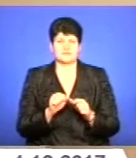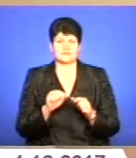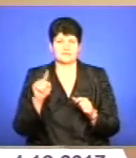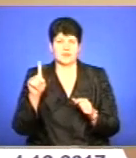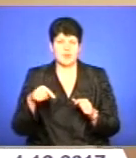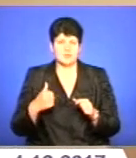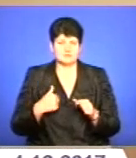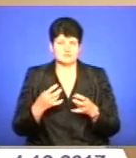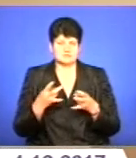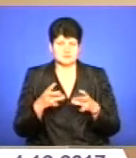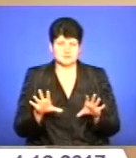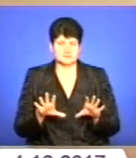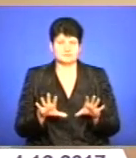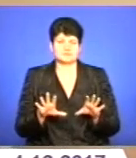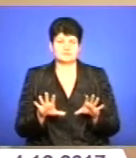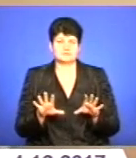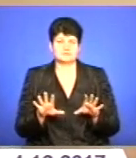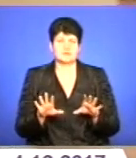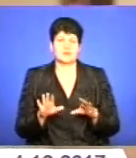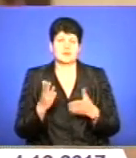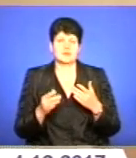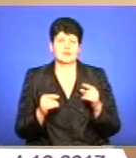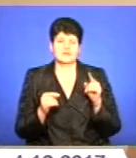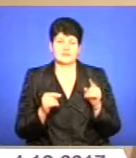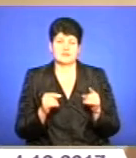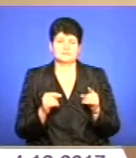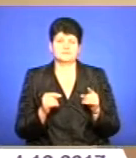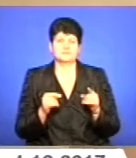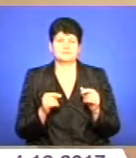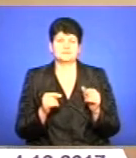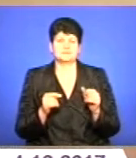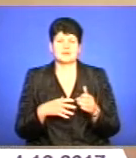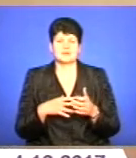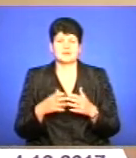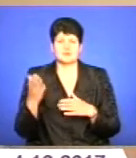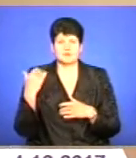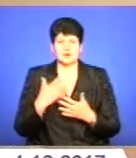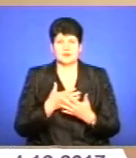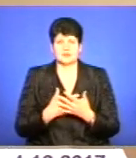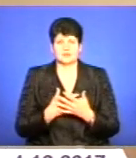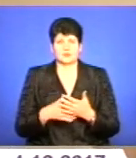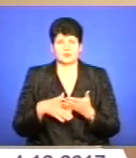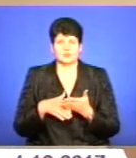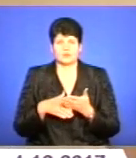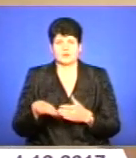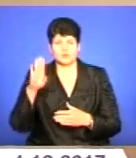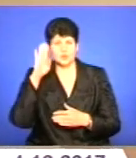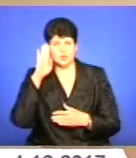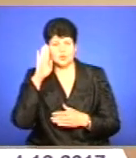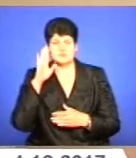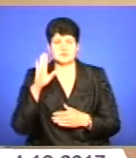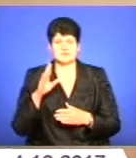Сил України на час війни. Але він свого часу дуже активно допомагав хлопцям,